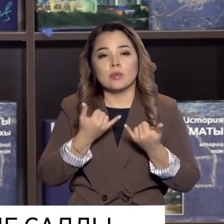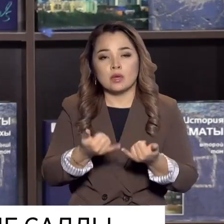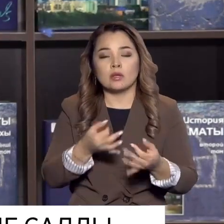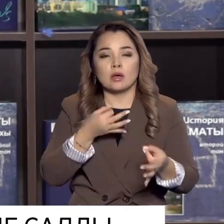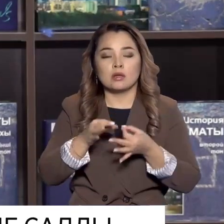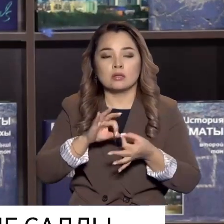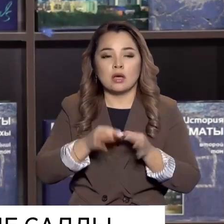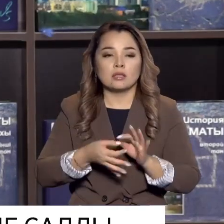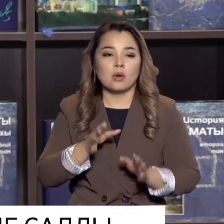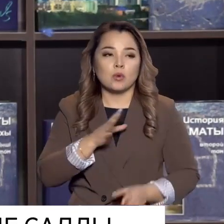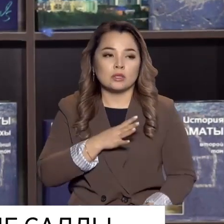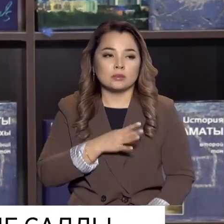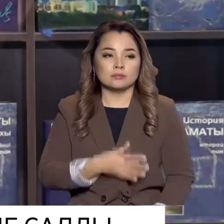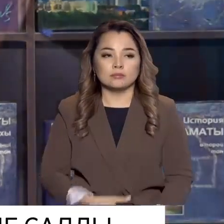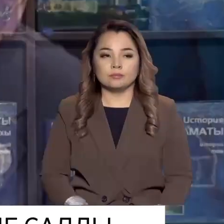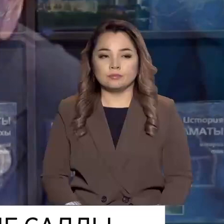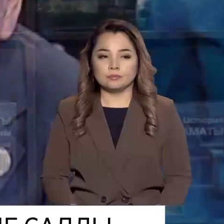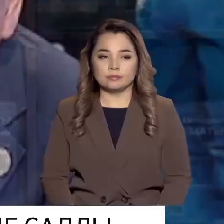айналысты.